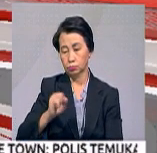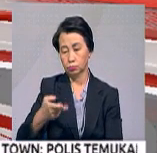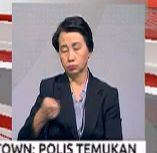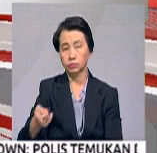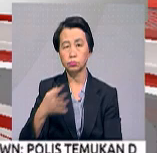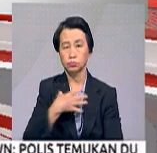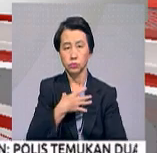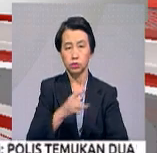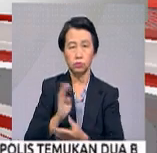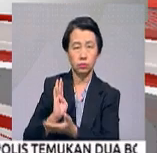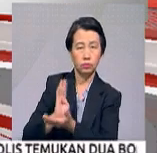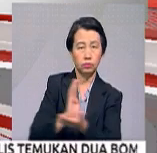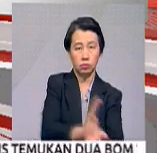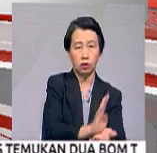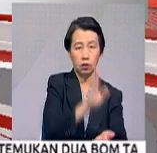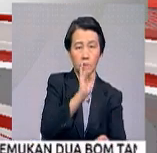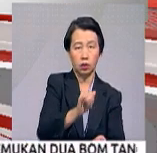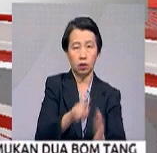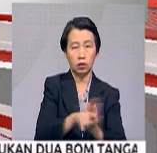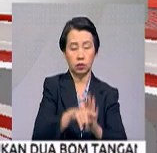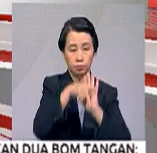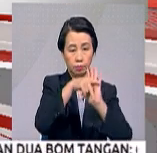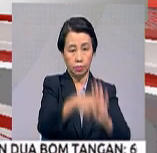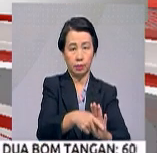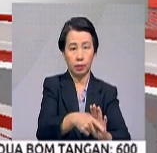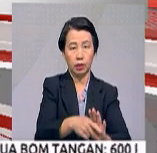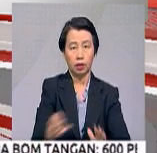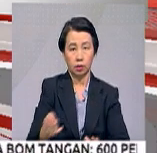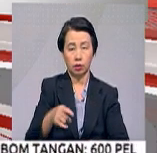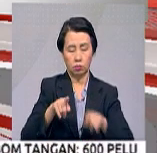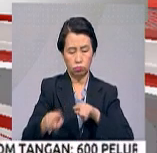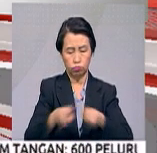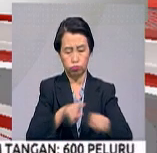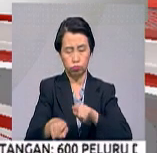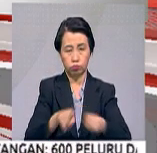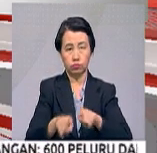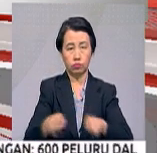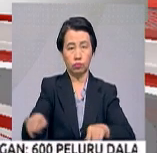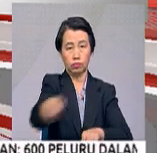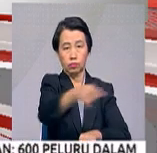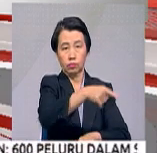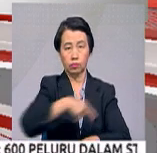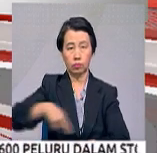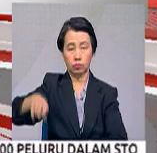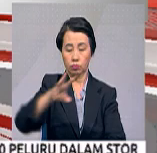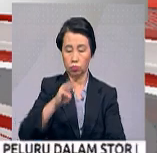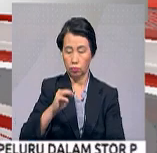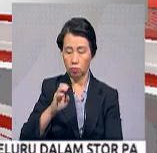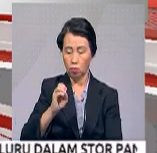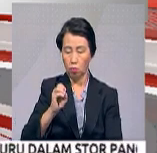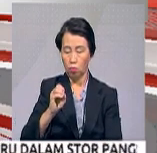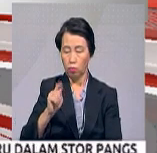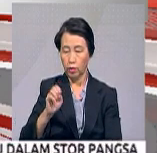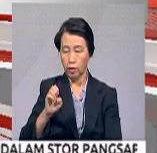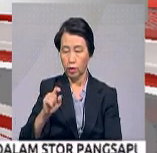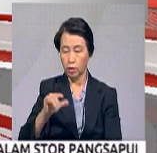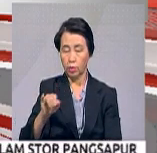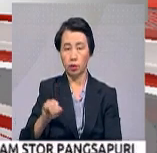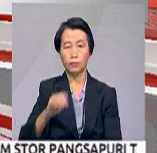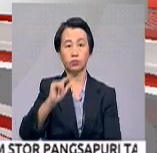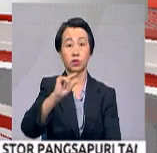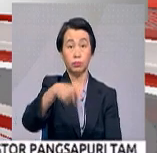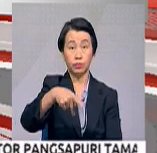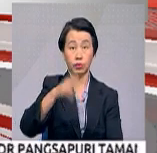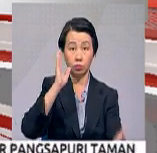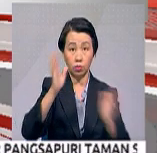sikap suka membantu yang dipamernya dalam perlumbaan di Lita Berkembar Motegi. Pelumba MotoGP negara